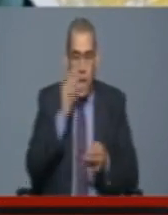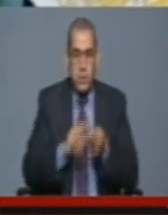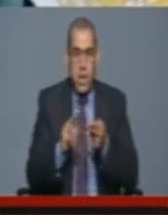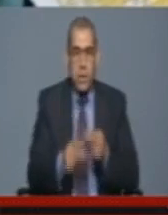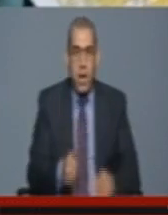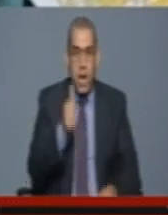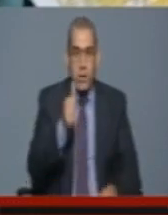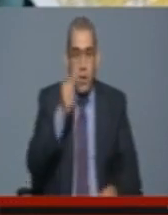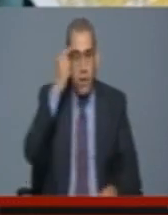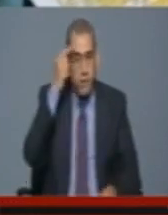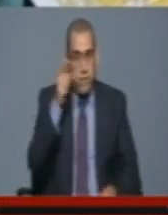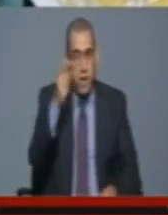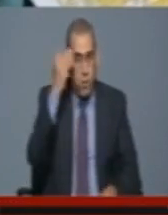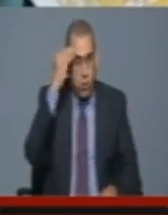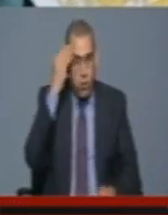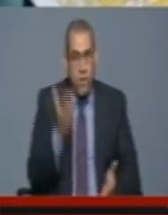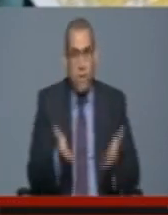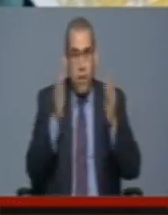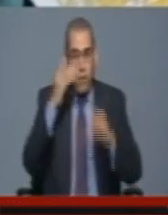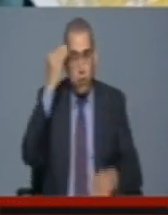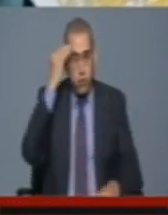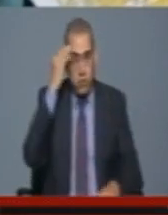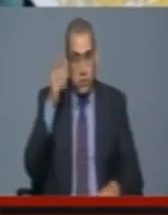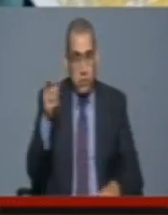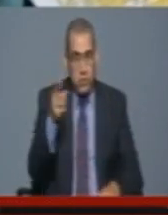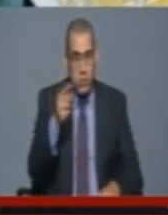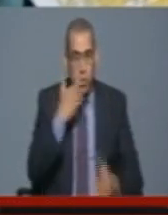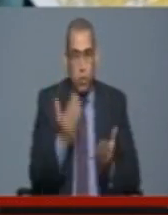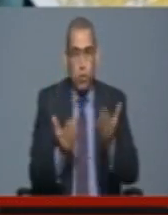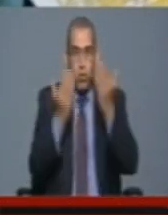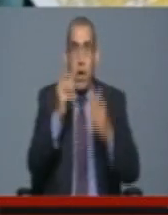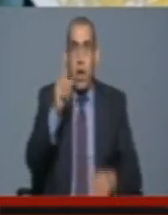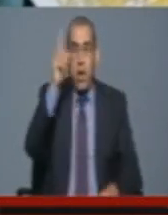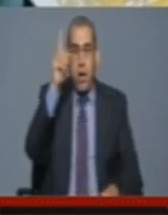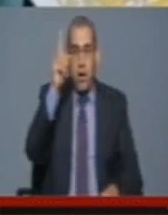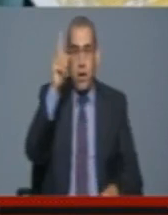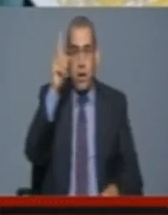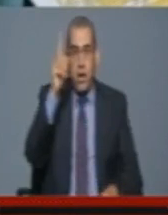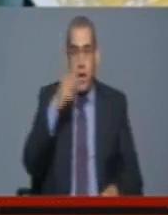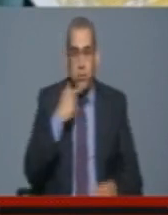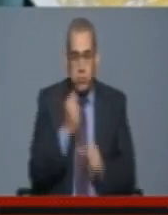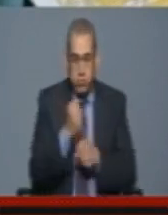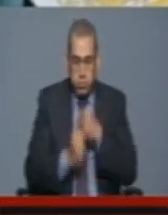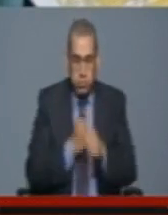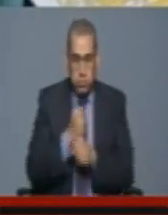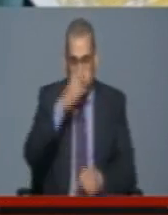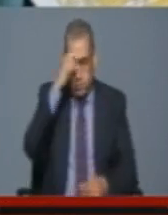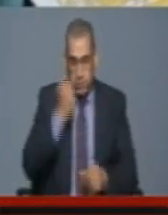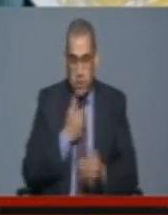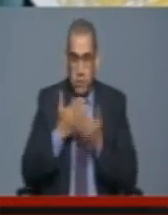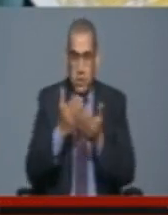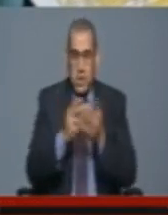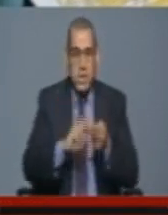ولو ظن أعداؤها غير ذلك. ولندعو الله أن يكلل جهودنا من أجل السلام